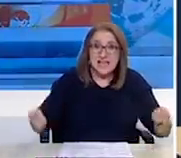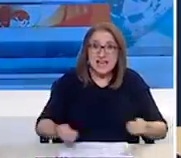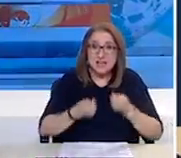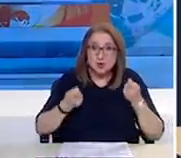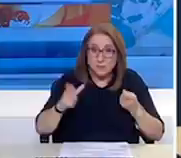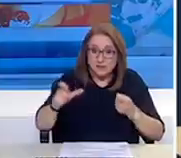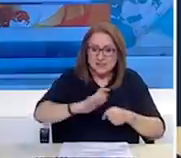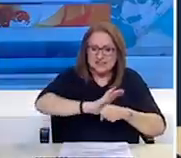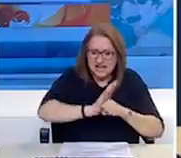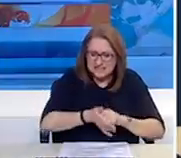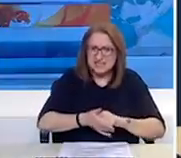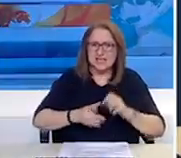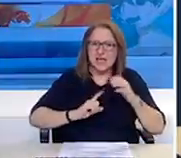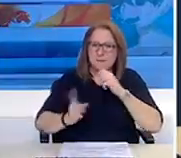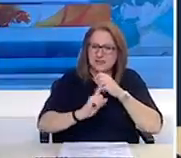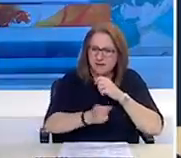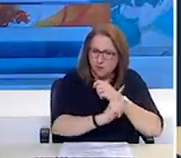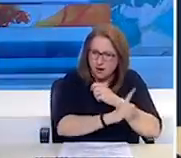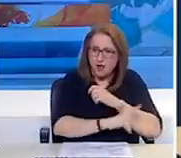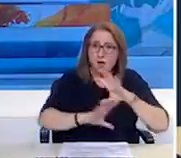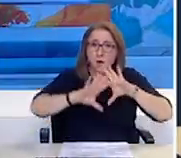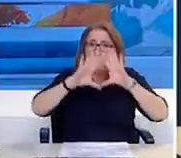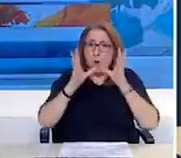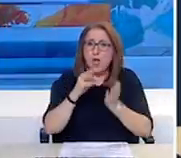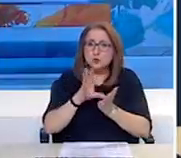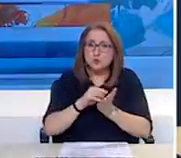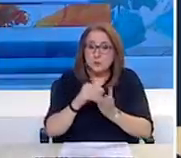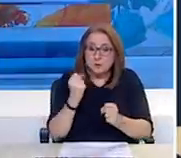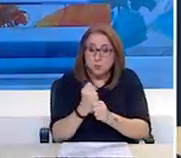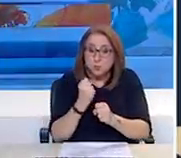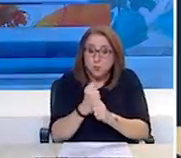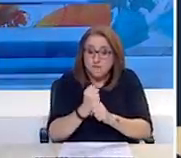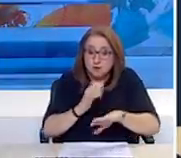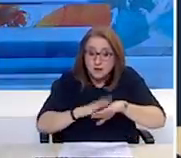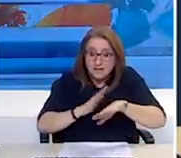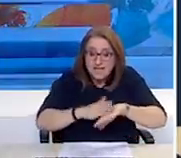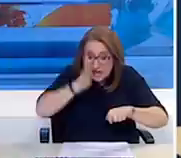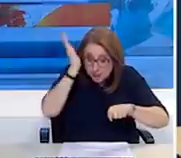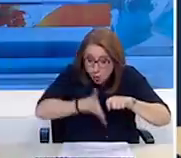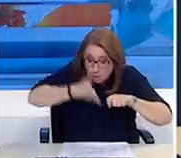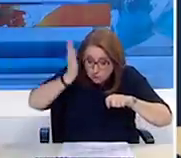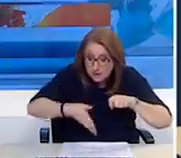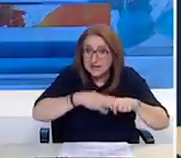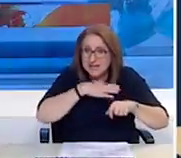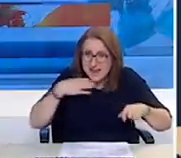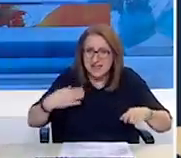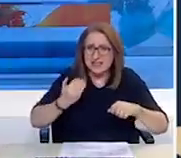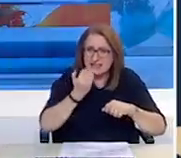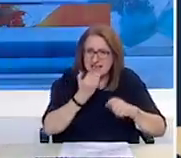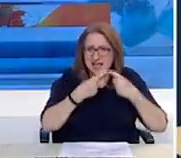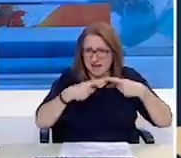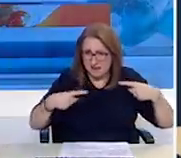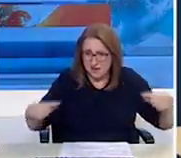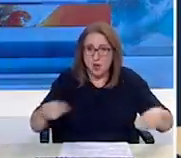τροφίμων, στα sections που διαχειρίζονται μη τυποποιημένα τρόφιμα, σε ιατρία, νοσοκομεία και διαγνωστικά